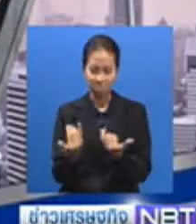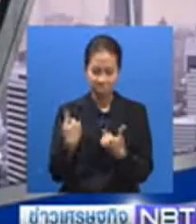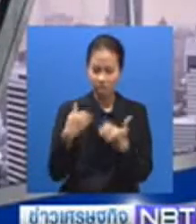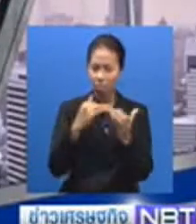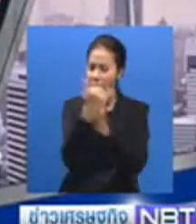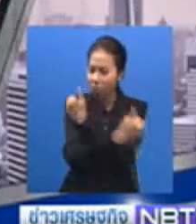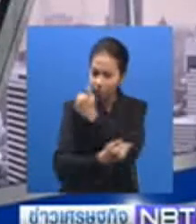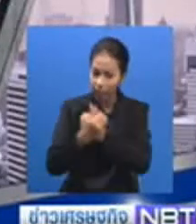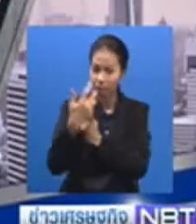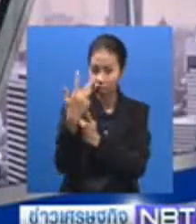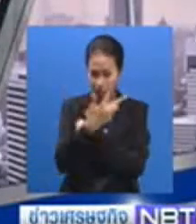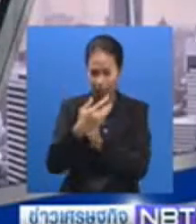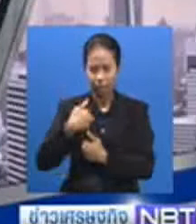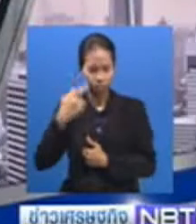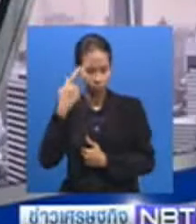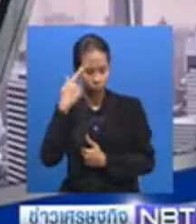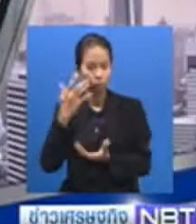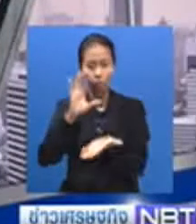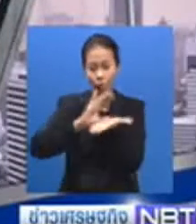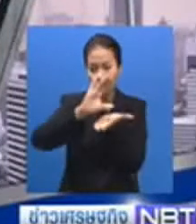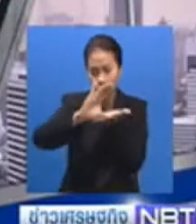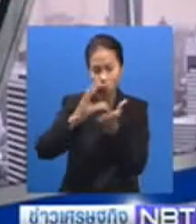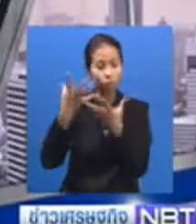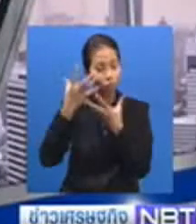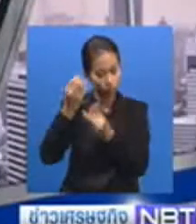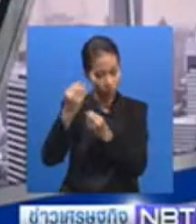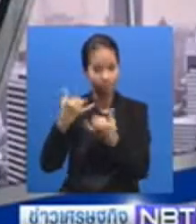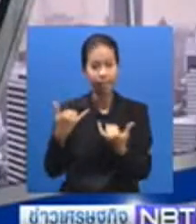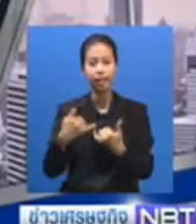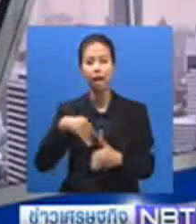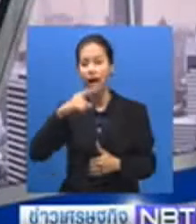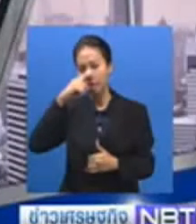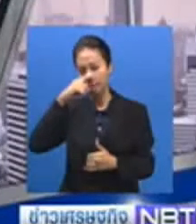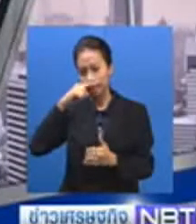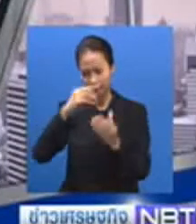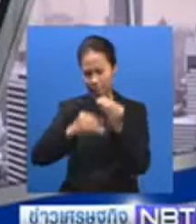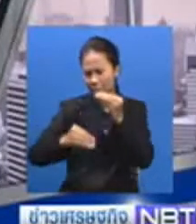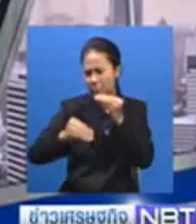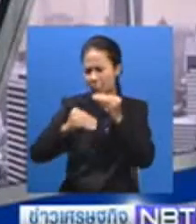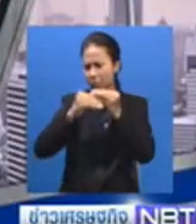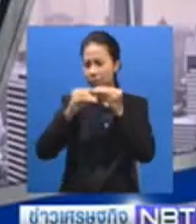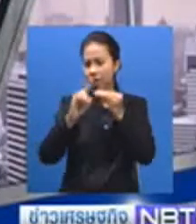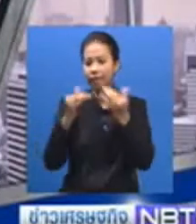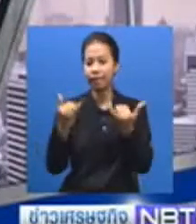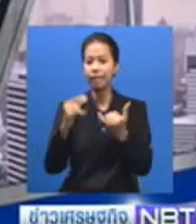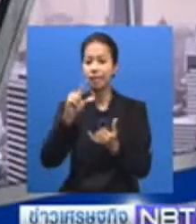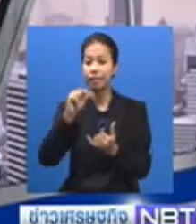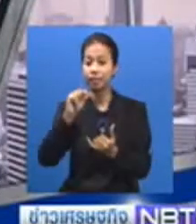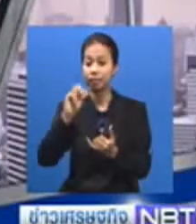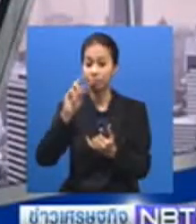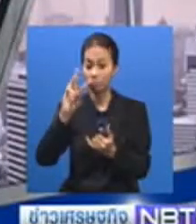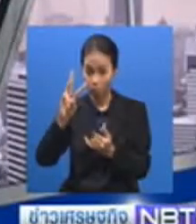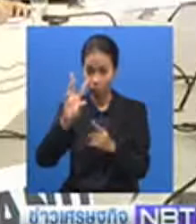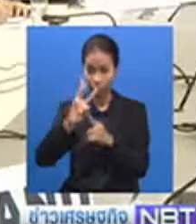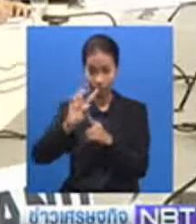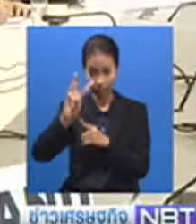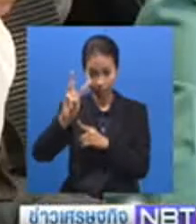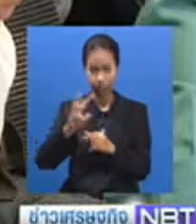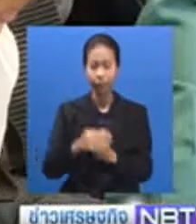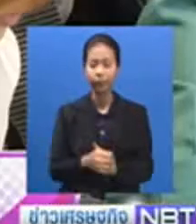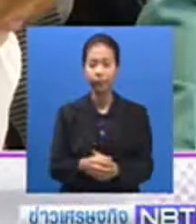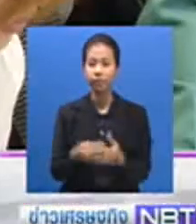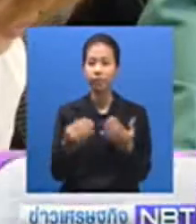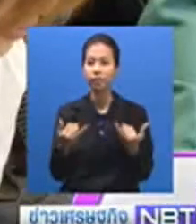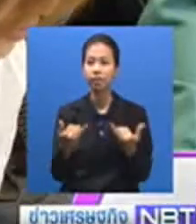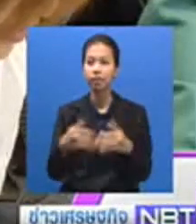ลงทุนทำธุรกิจมากที่สุดนะคะส่วนใครขยับดีขึ้นค่ะจากปีก่อนมาอยู่ในอันดับที่ 26ค่ะในอุ่นริกาเก่า